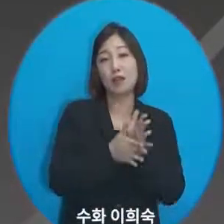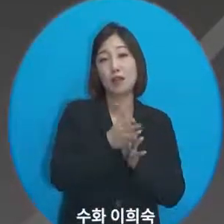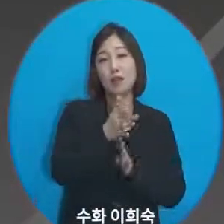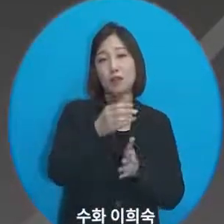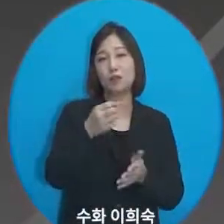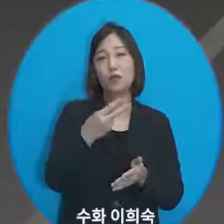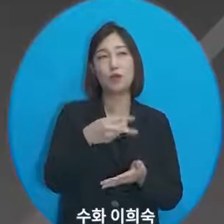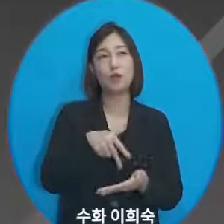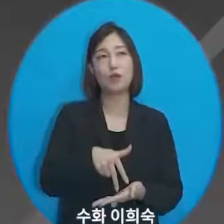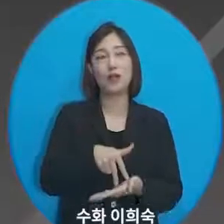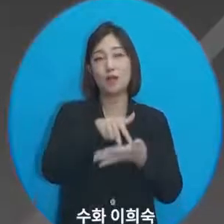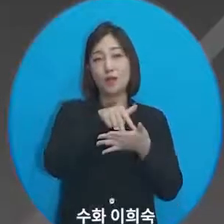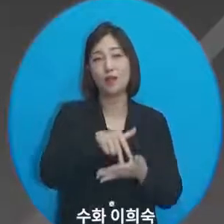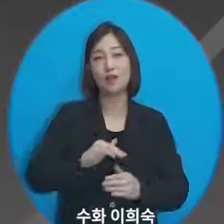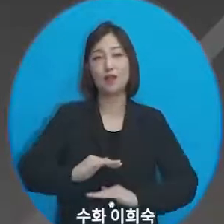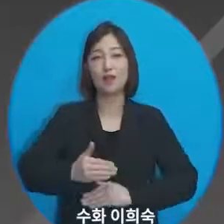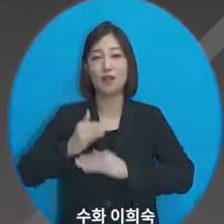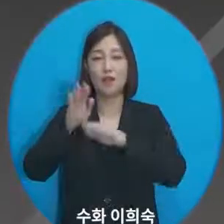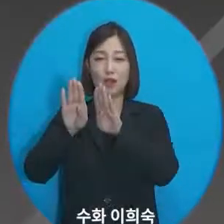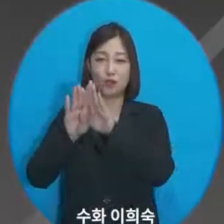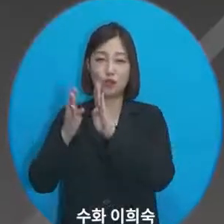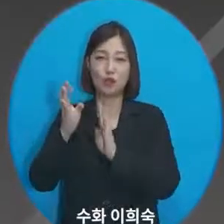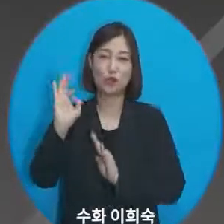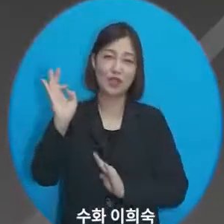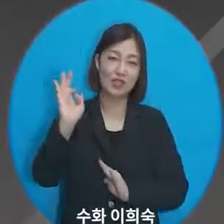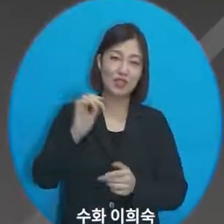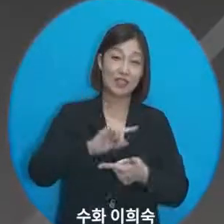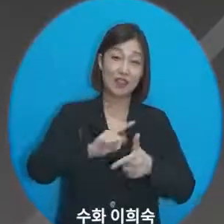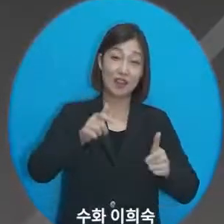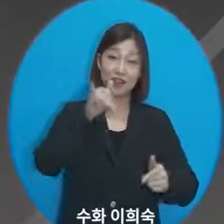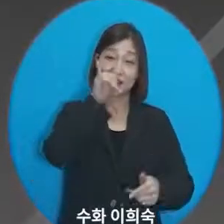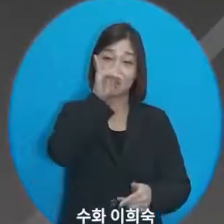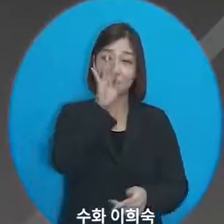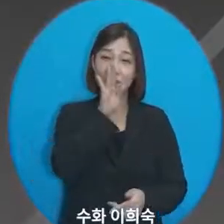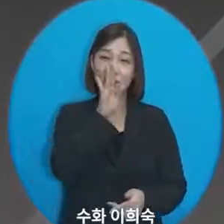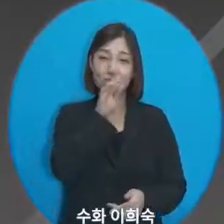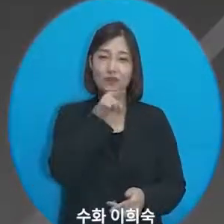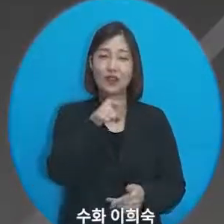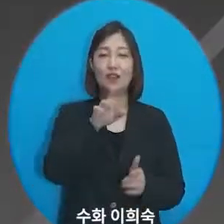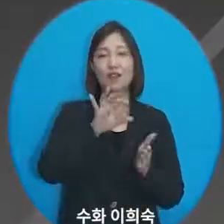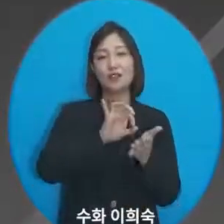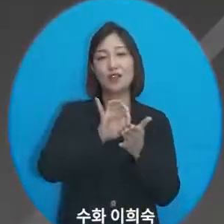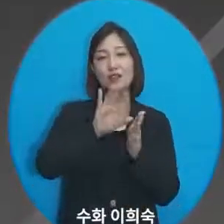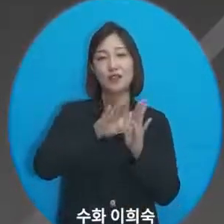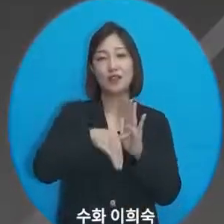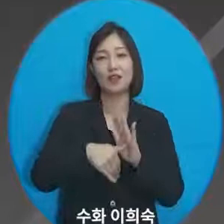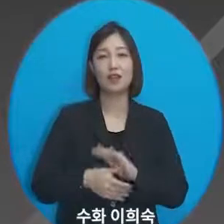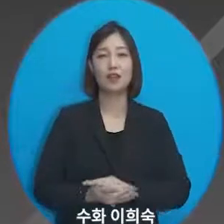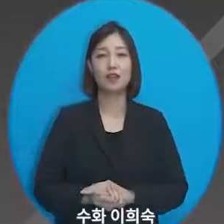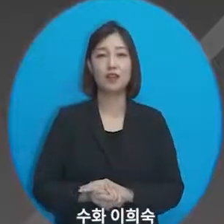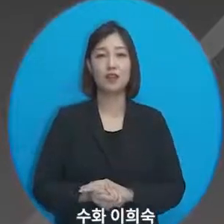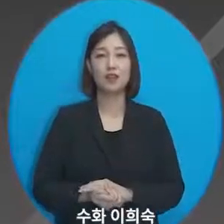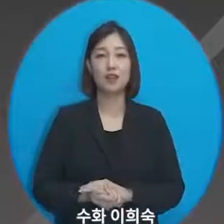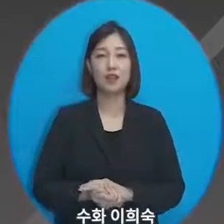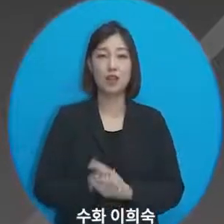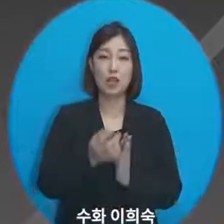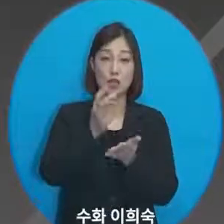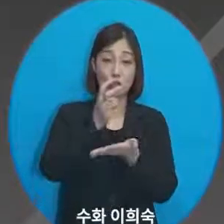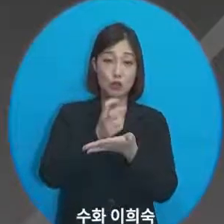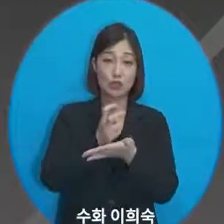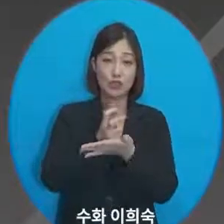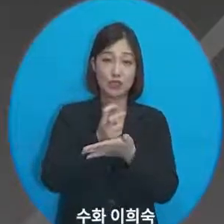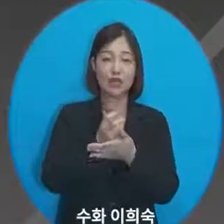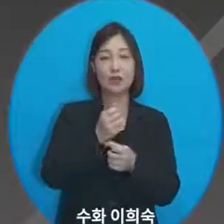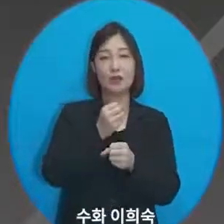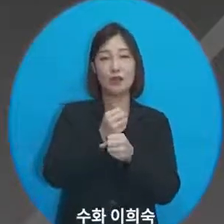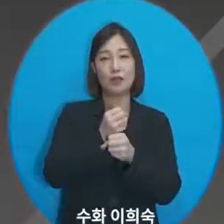엘리베이터라든가 계단이라든가 출입문, 화장실 이런 것들에 대해서 어떤 기준을 정해놓고